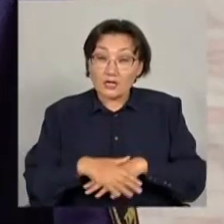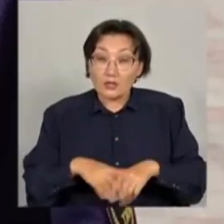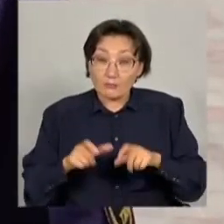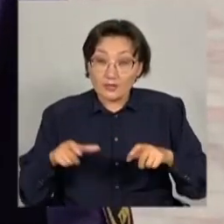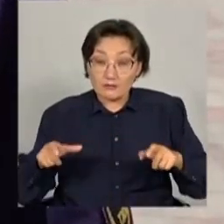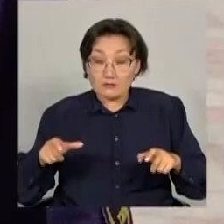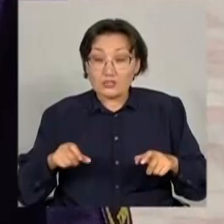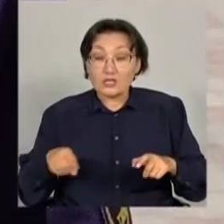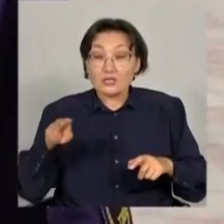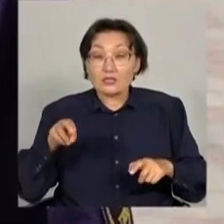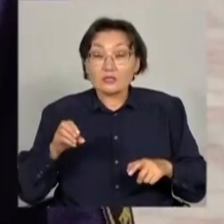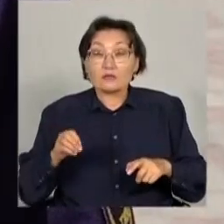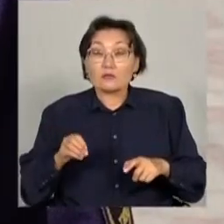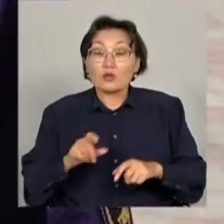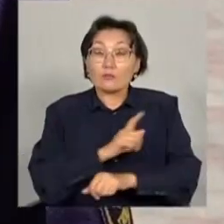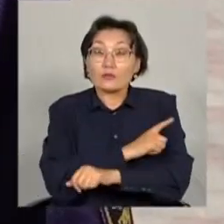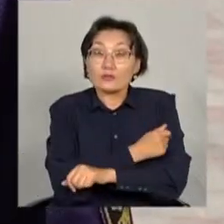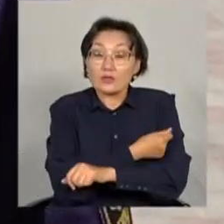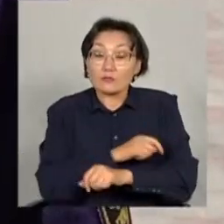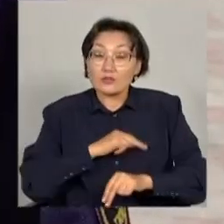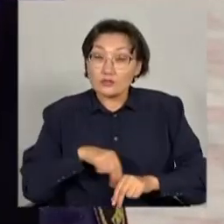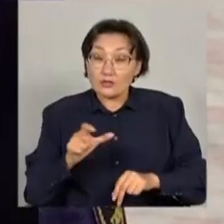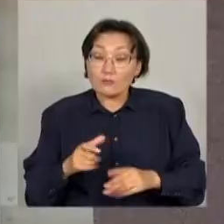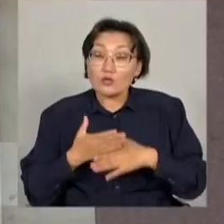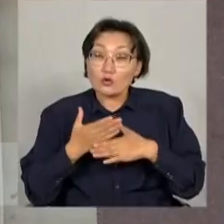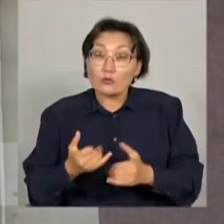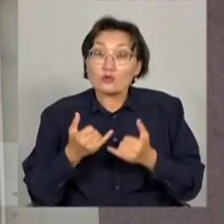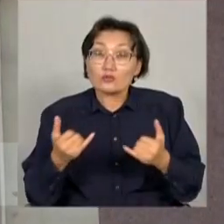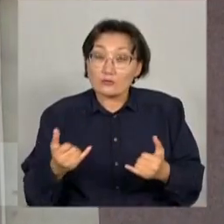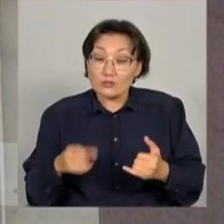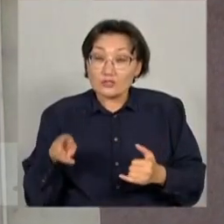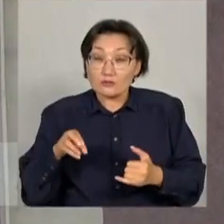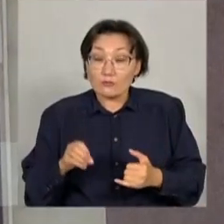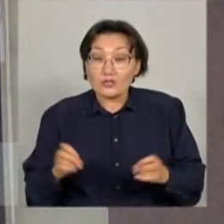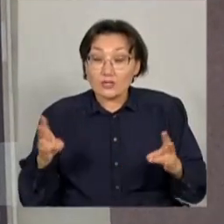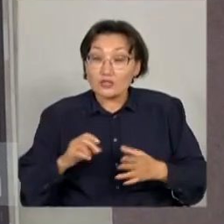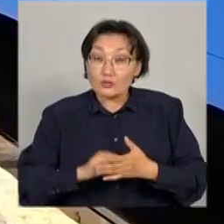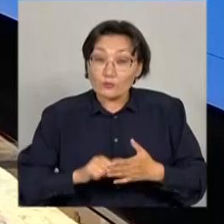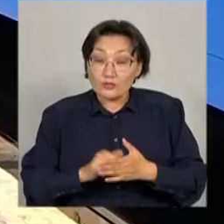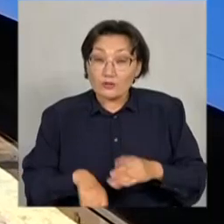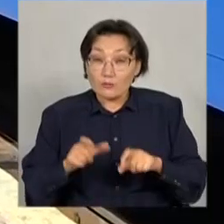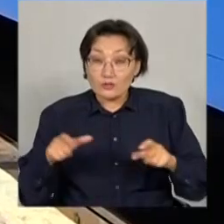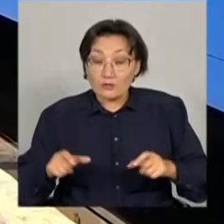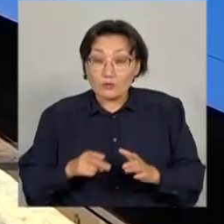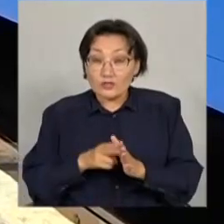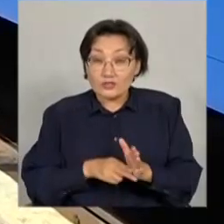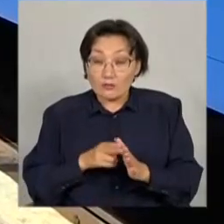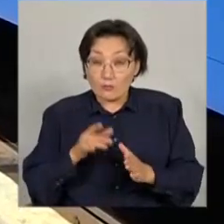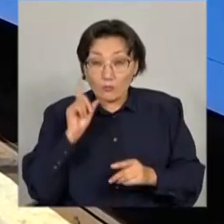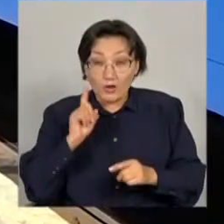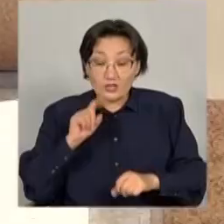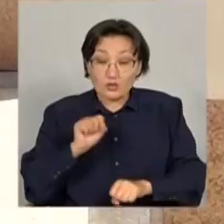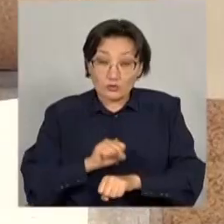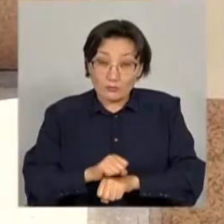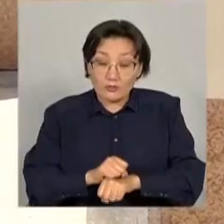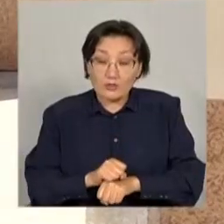де медициналық қызметкерлер көмек көрсетіп жатыр. Мұнымен қоса апат салдарынан жолаушылар пойыздары уақытша